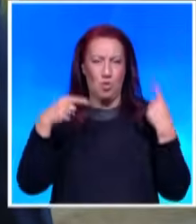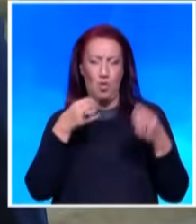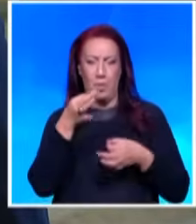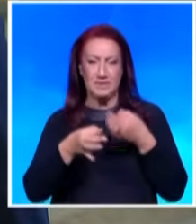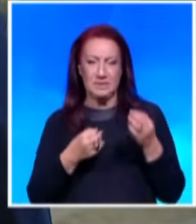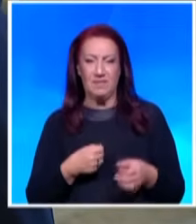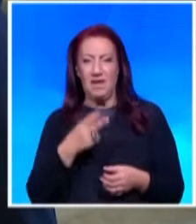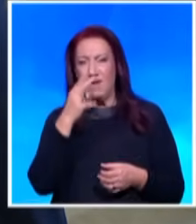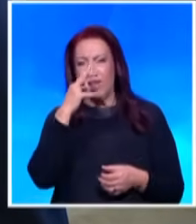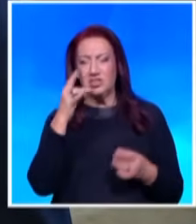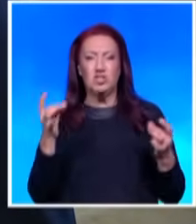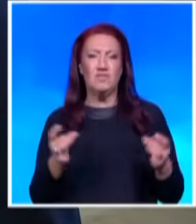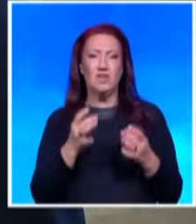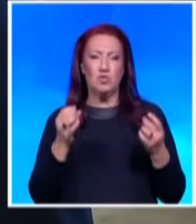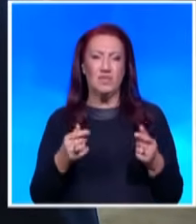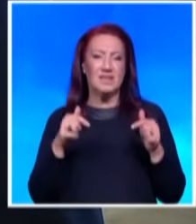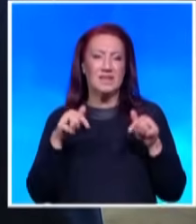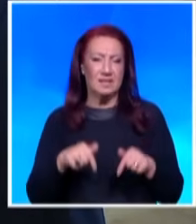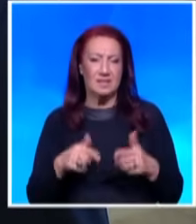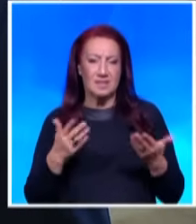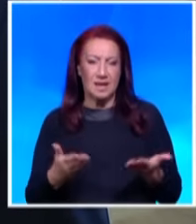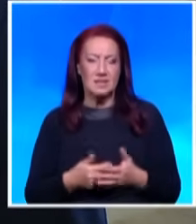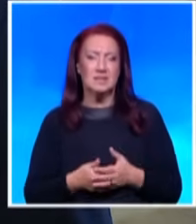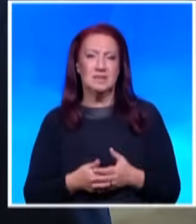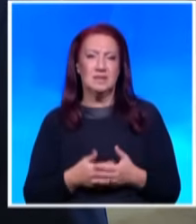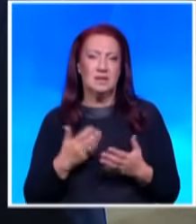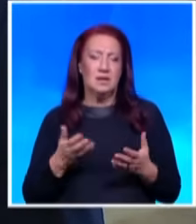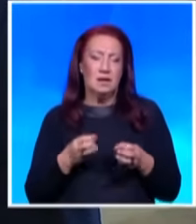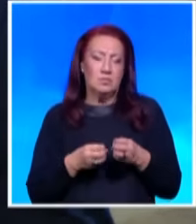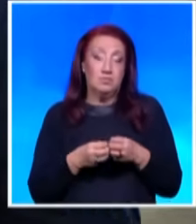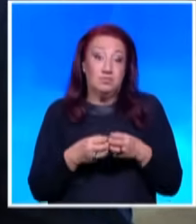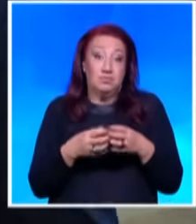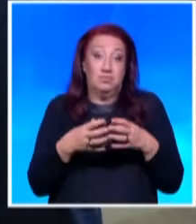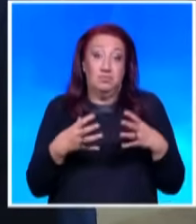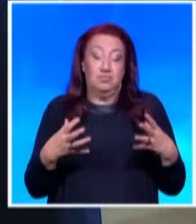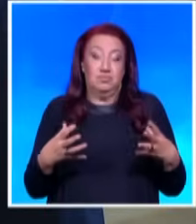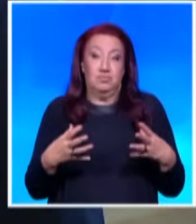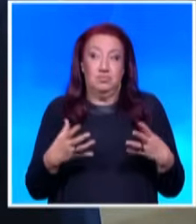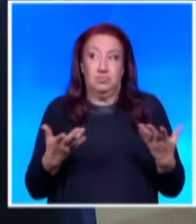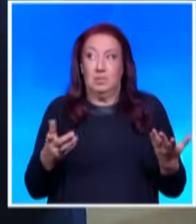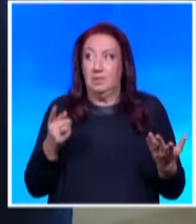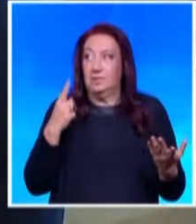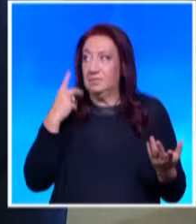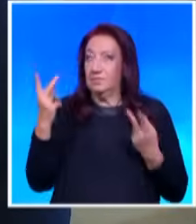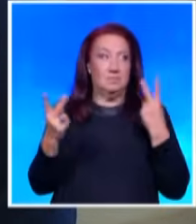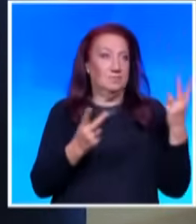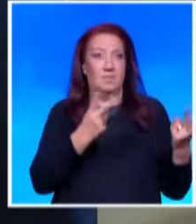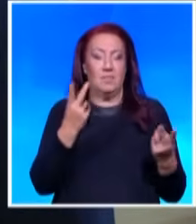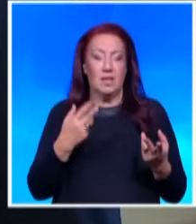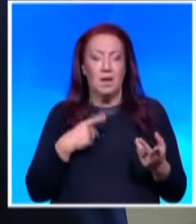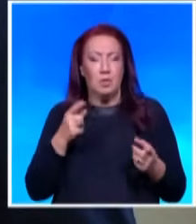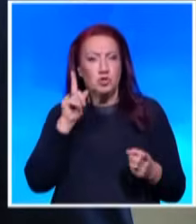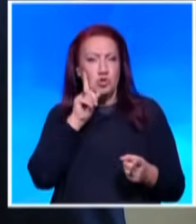и фалшивите новини в днешно време до толкова са набрали сила и ни ограждат от всякъде, че до толкова могат да ни